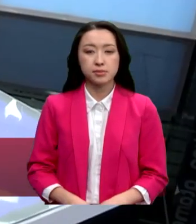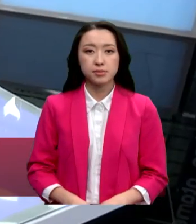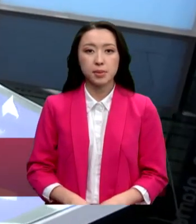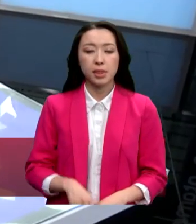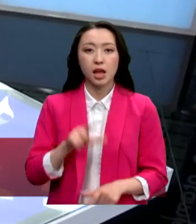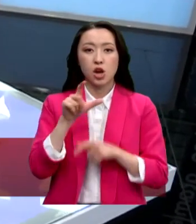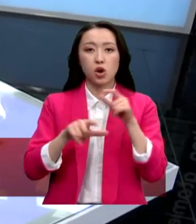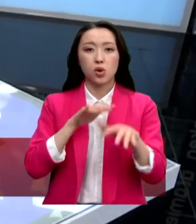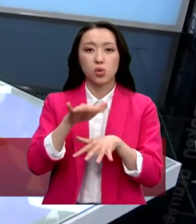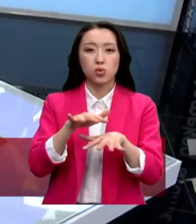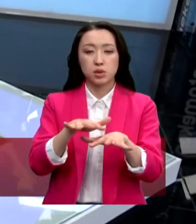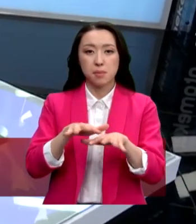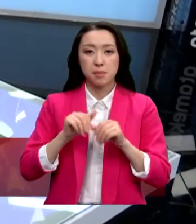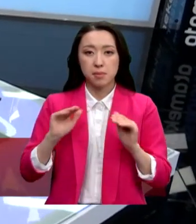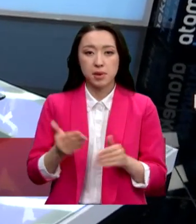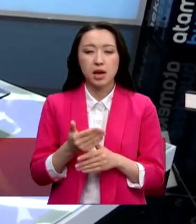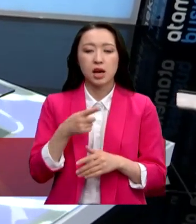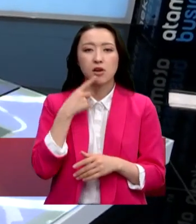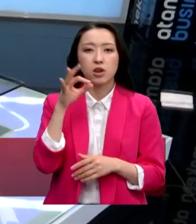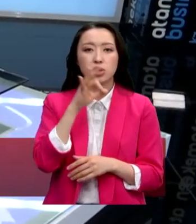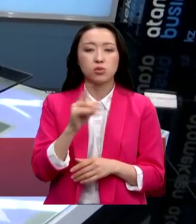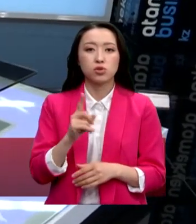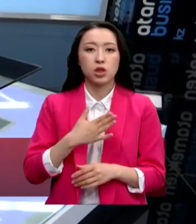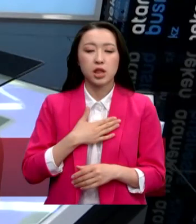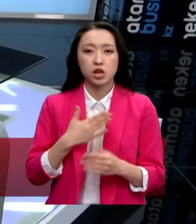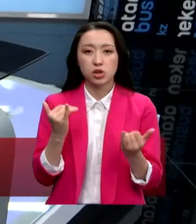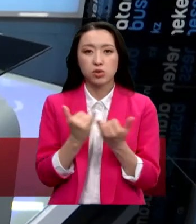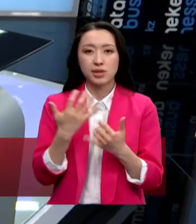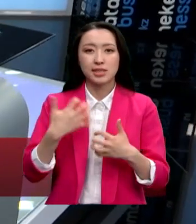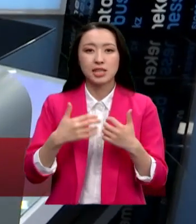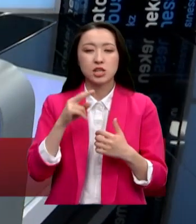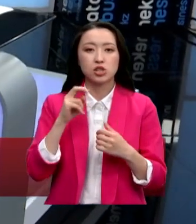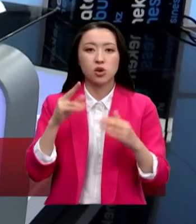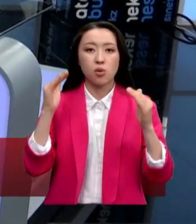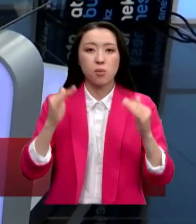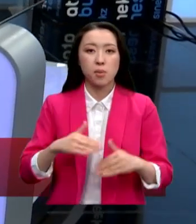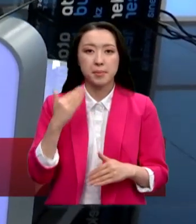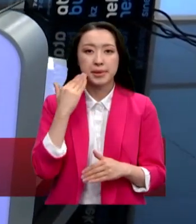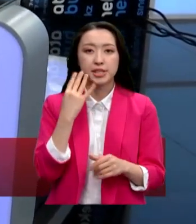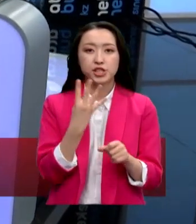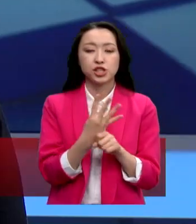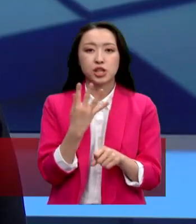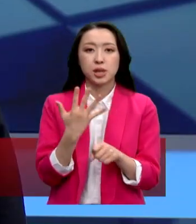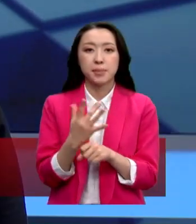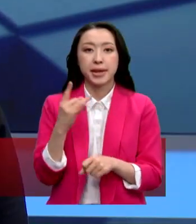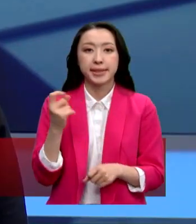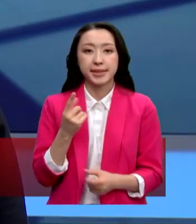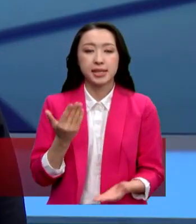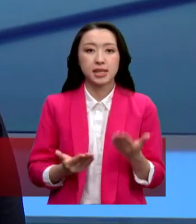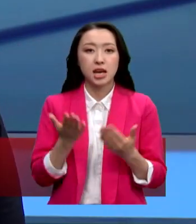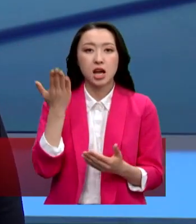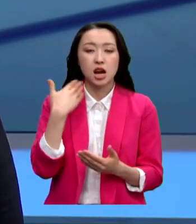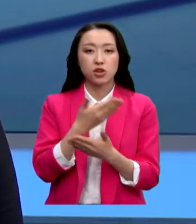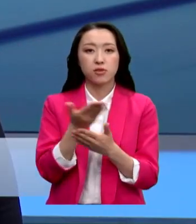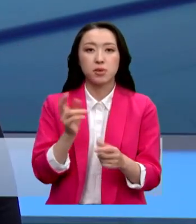говорит о том, что в данный момент наши гости, средний чек упал на примерно 4-5 раз. Если раньше вы приходили